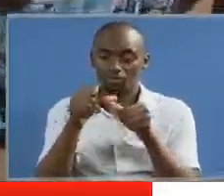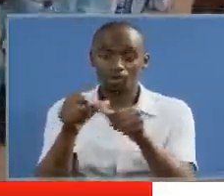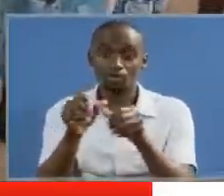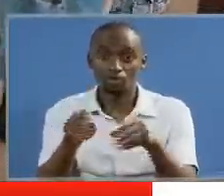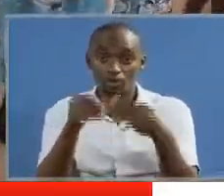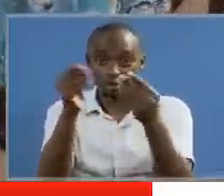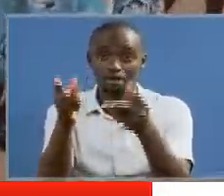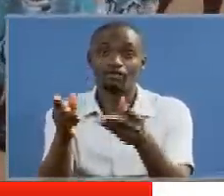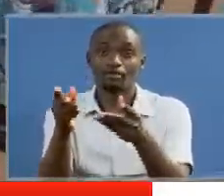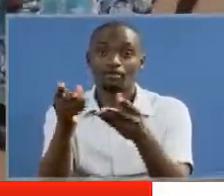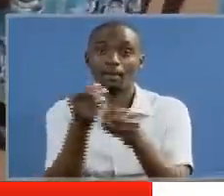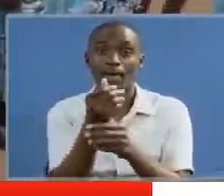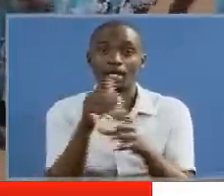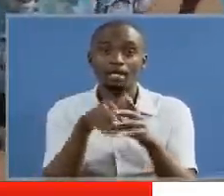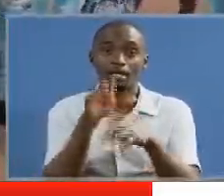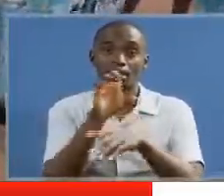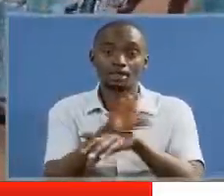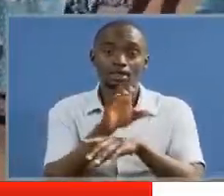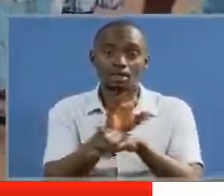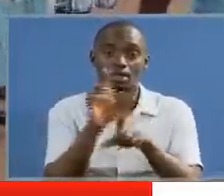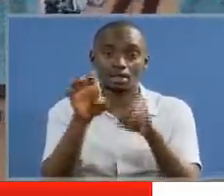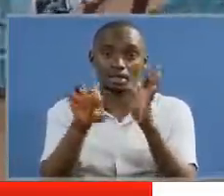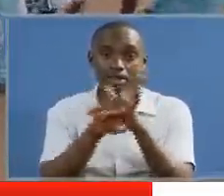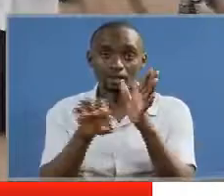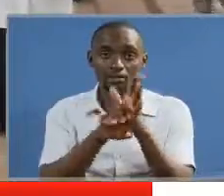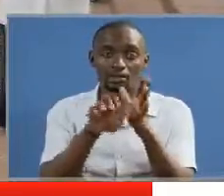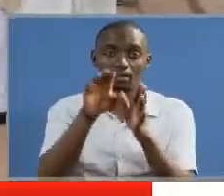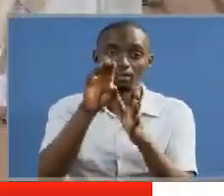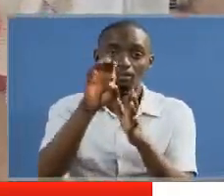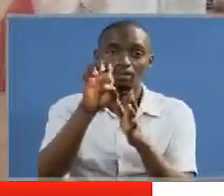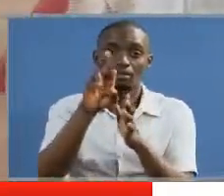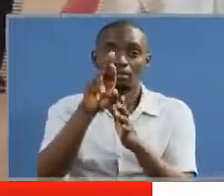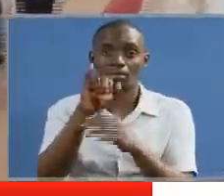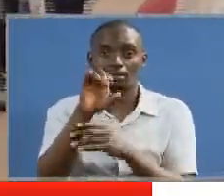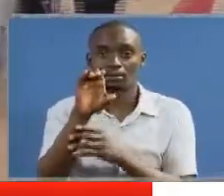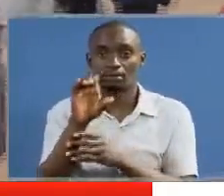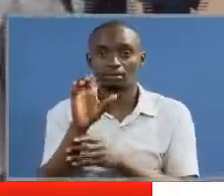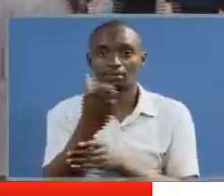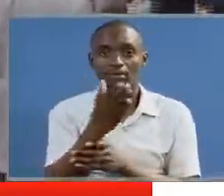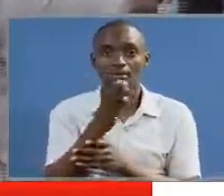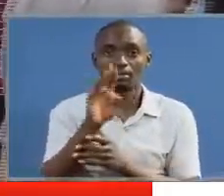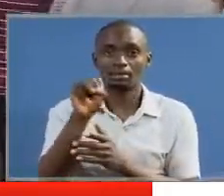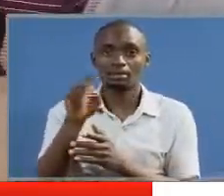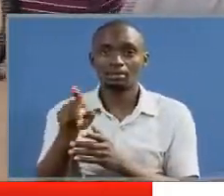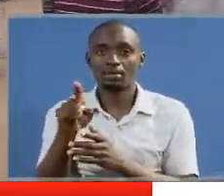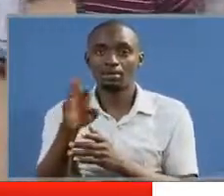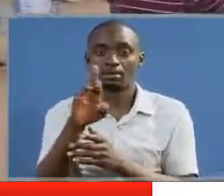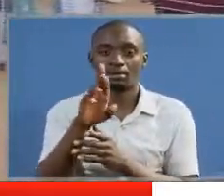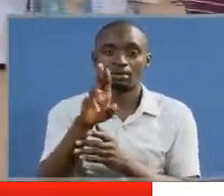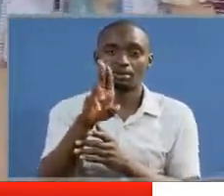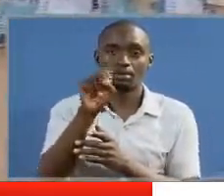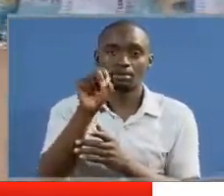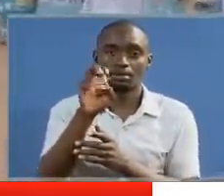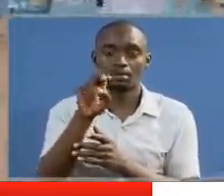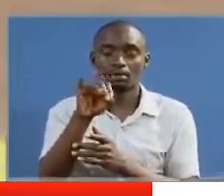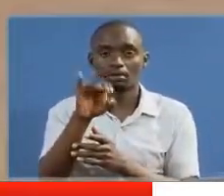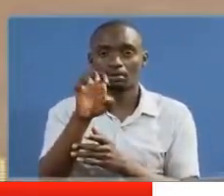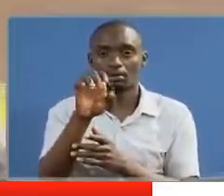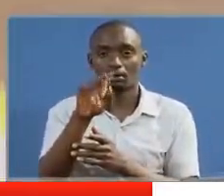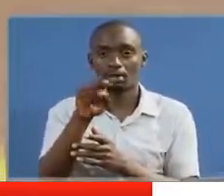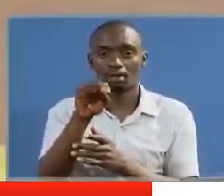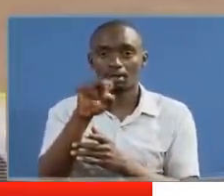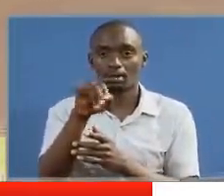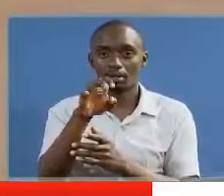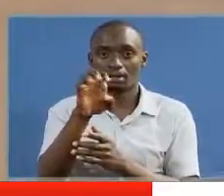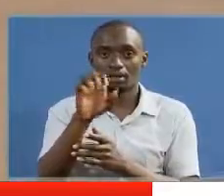kanisani ni Murioki Njagagwa kutoka Mbeere Magharibi, Eric Mchangi, mbunge wa Runyenjes Rigathi Gachagua wa Mathira,